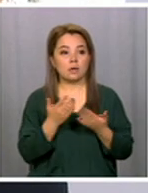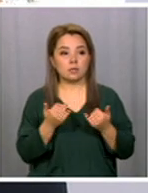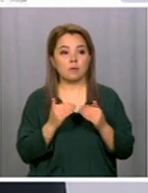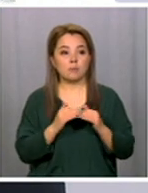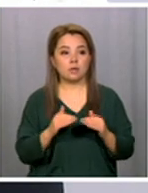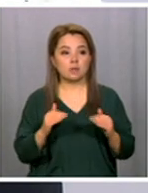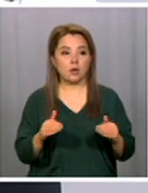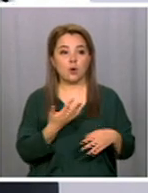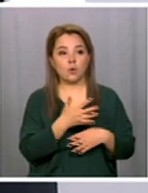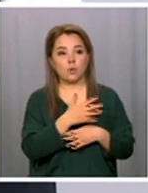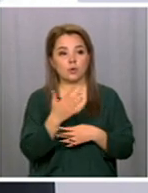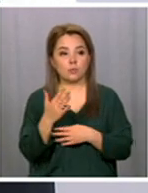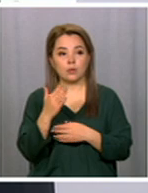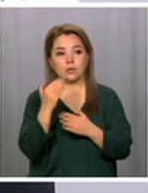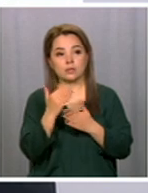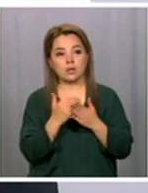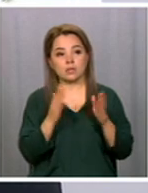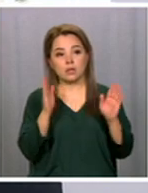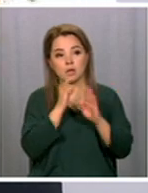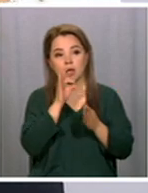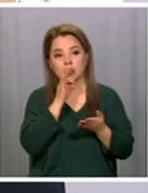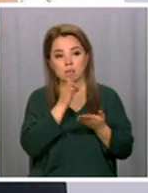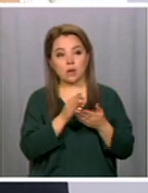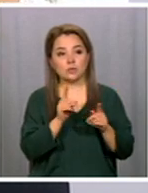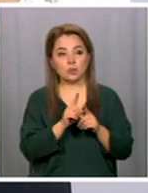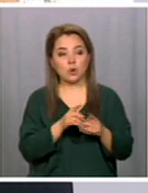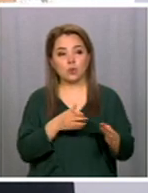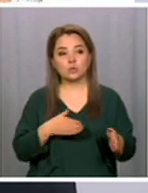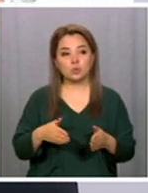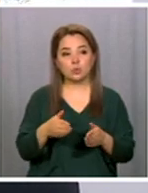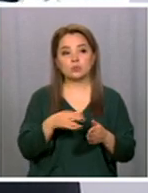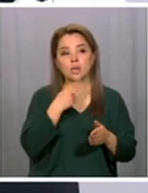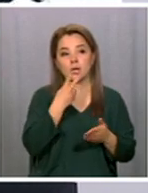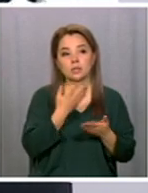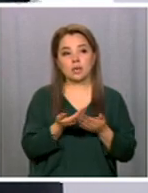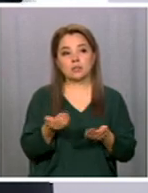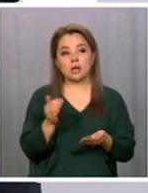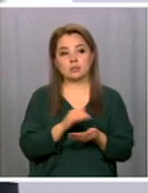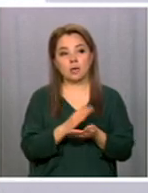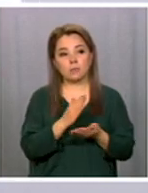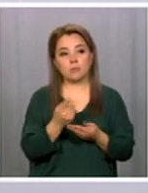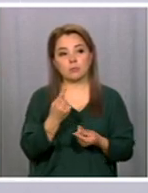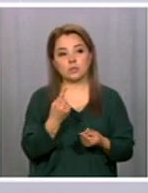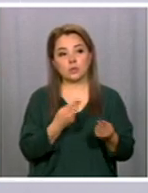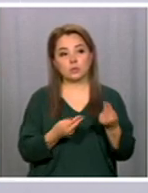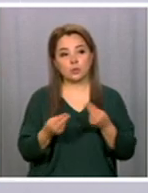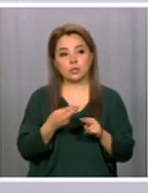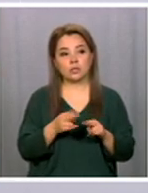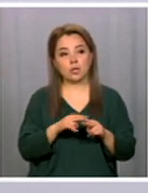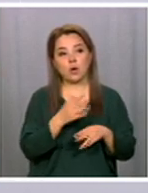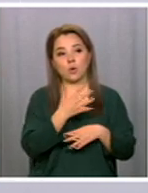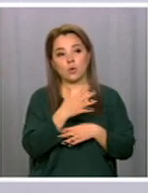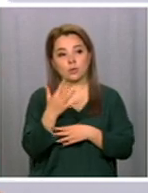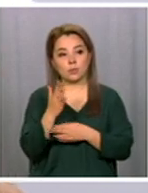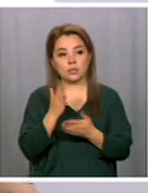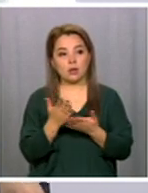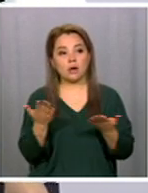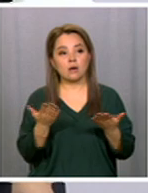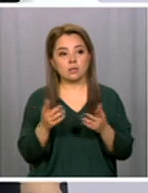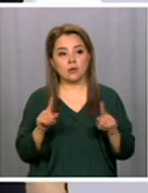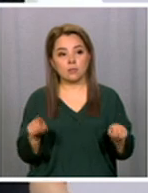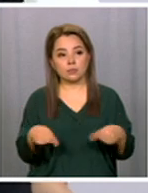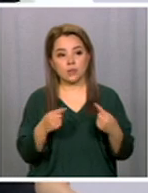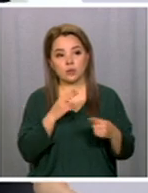орман экожүйесінің қалпына келу жолдарымен таныссақ. Бірінші суретте, мысалы, орман, яғни қалай қалпына